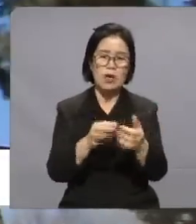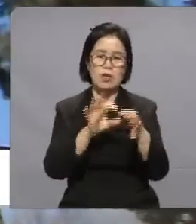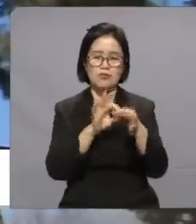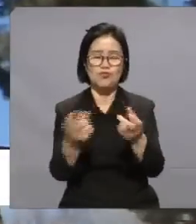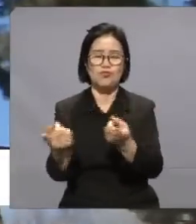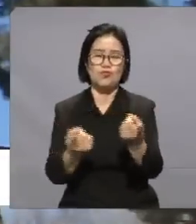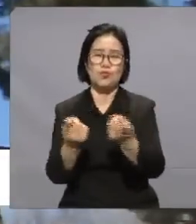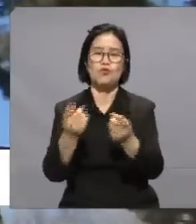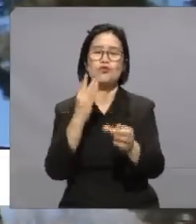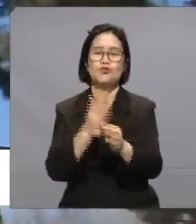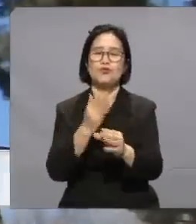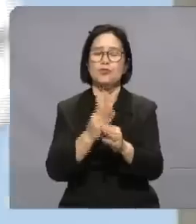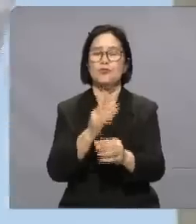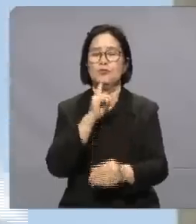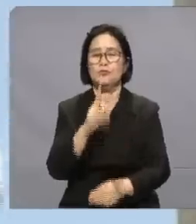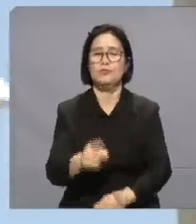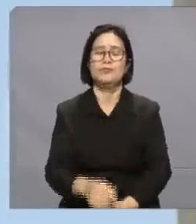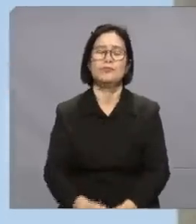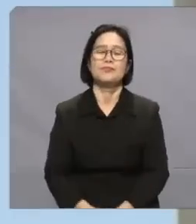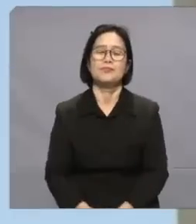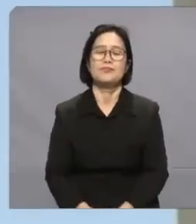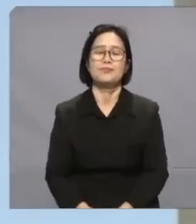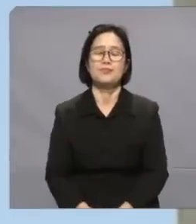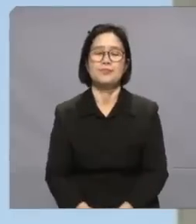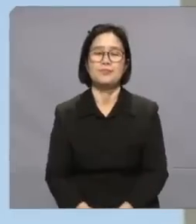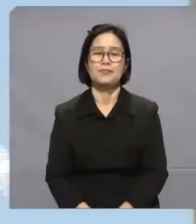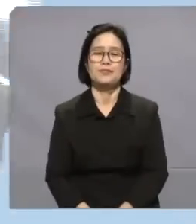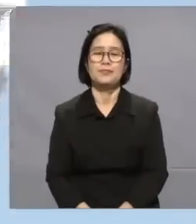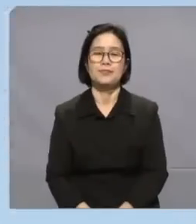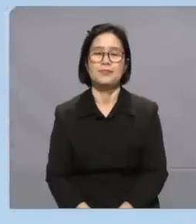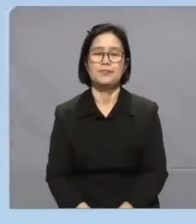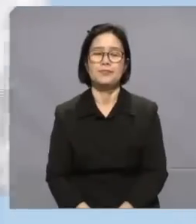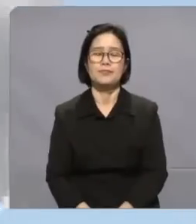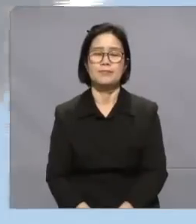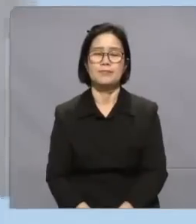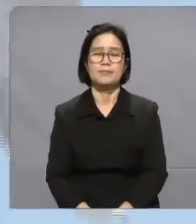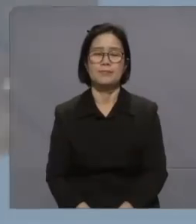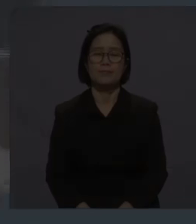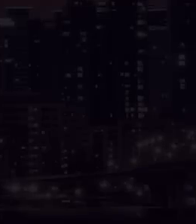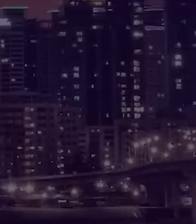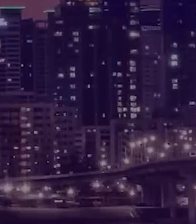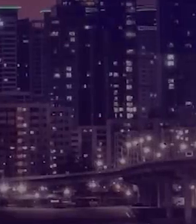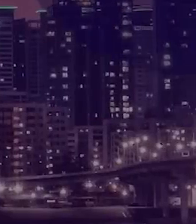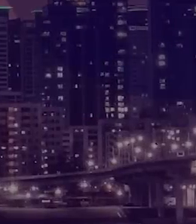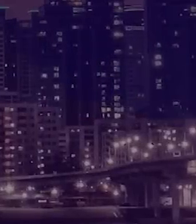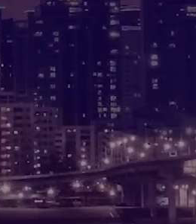조율 중이라고 밝혔습니다. OBS 뉴스 김하희입니다.